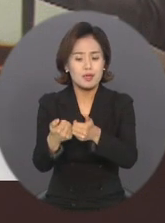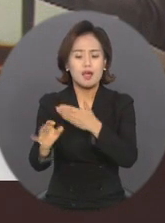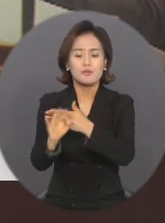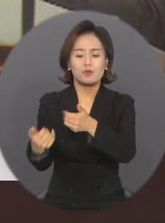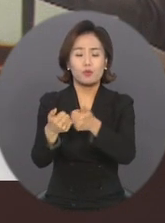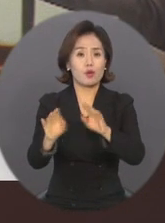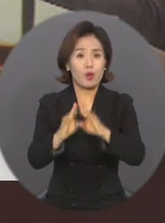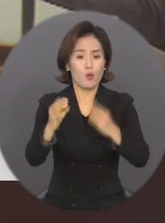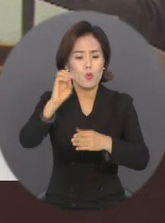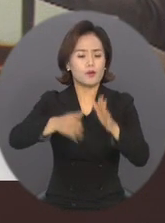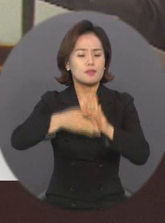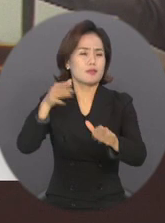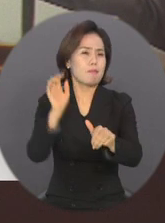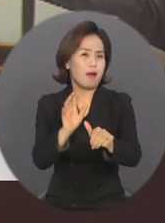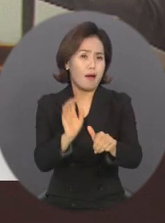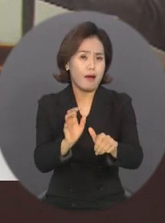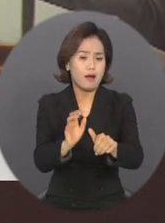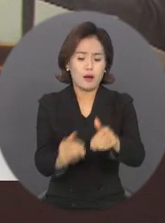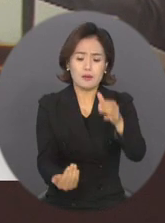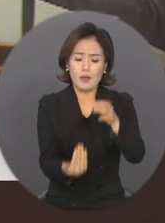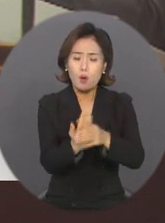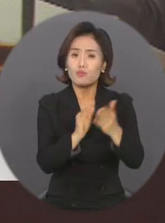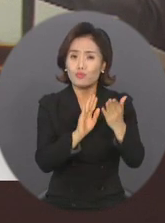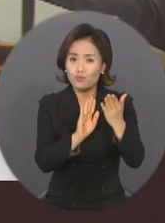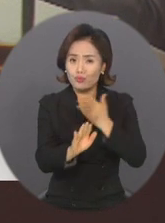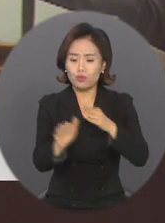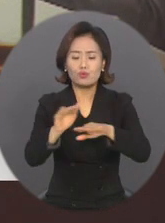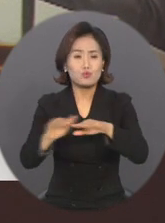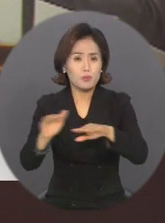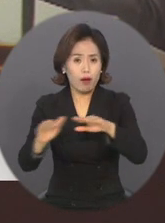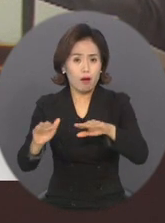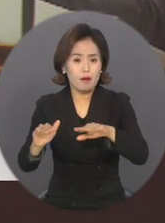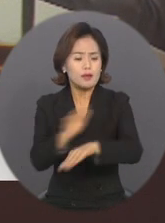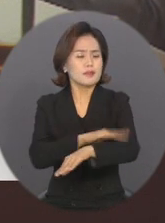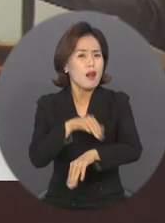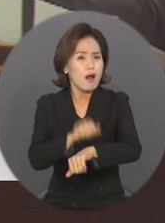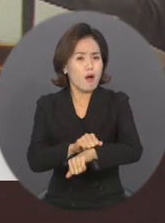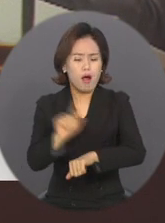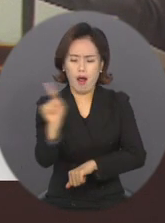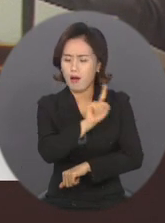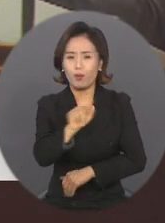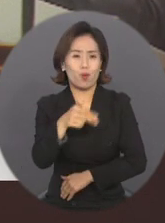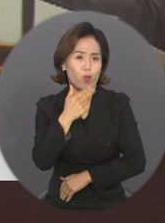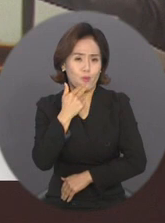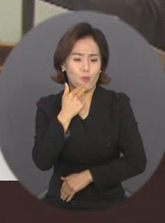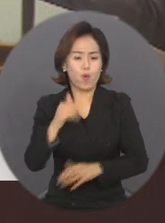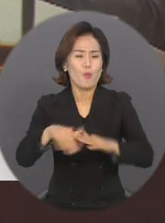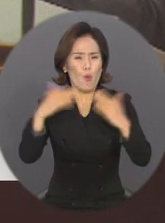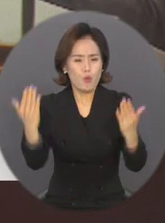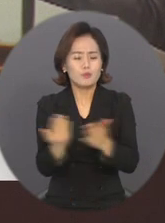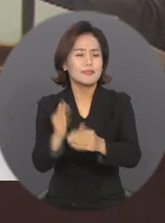열어 광주시를 질타했습니다. 사고 발생부터 이후 수습까지 잘한 점은 찾아볼 수 없는 총체적